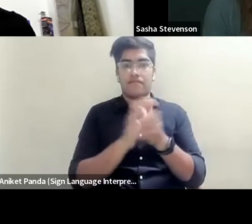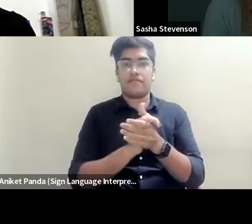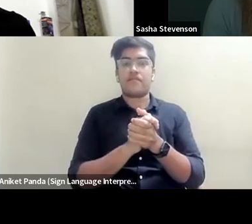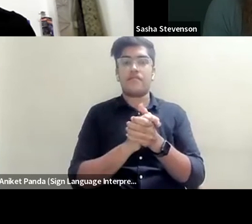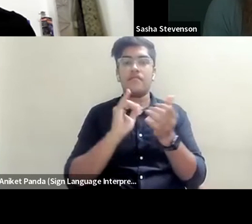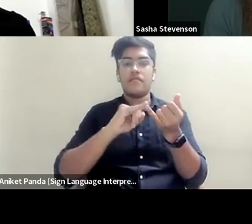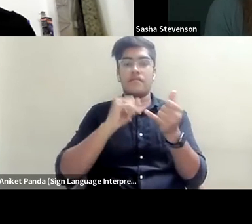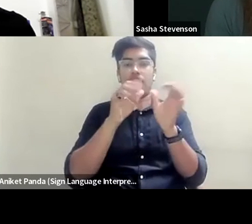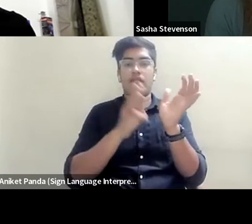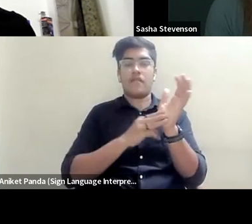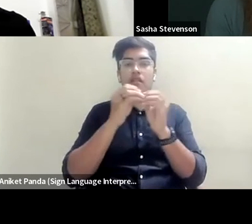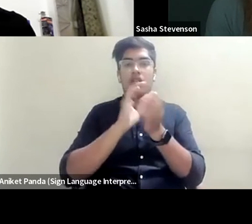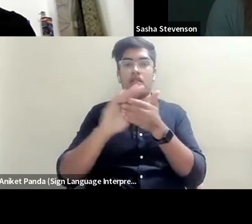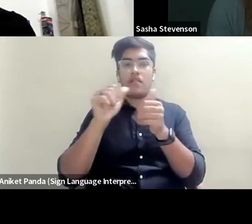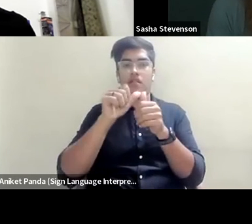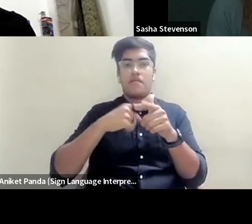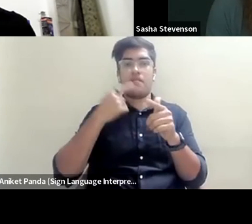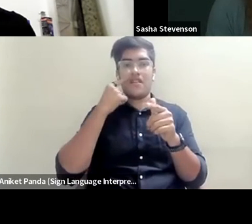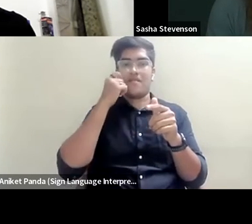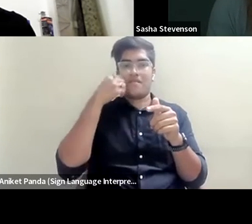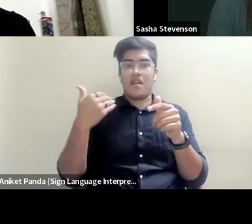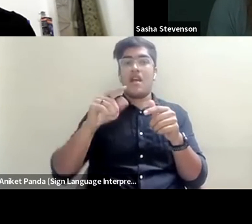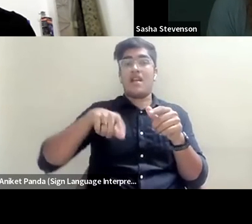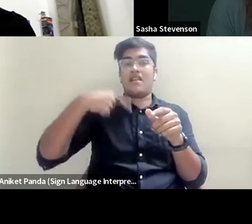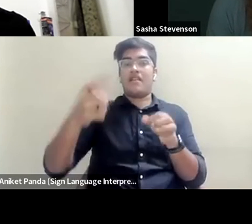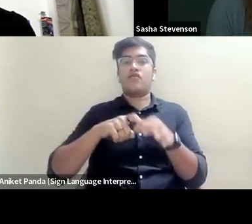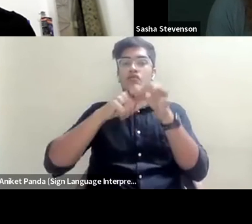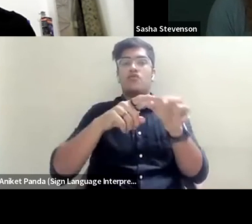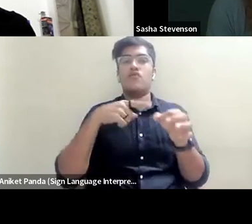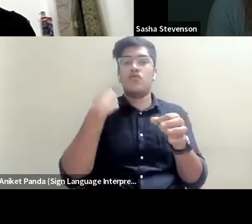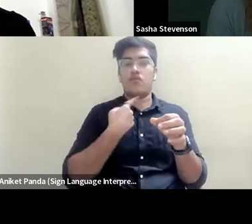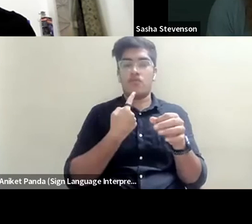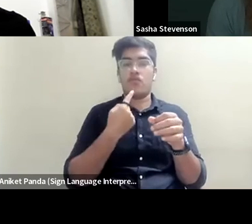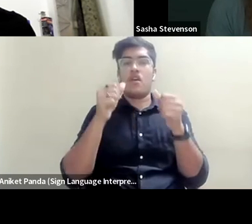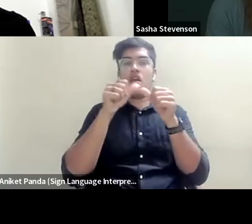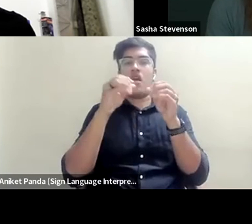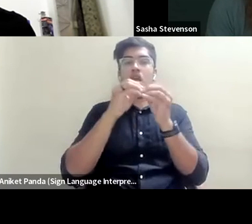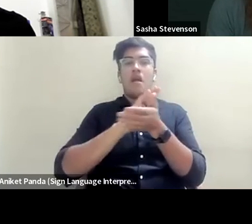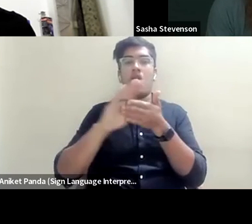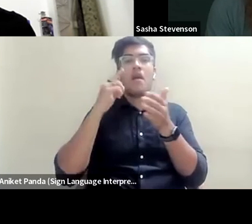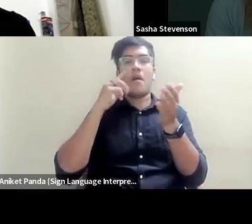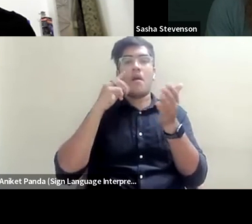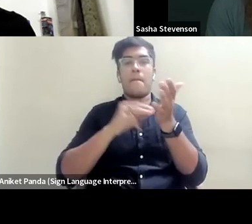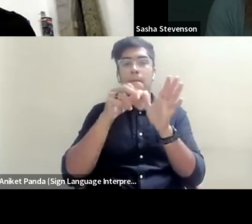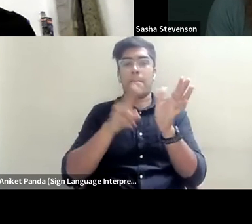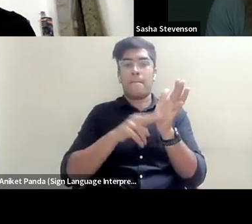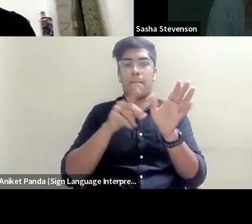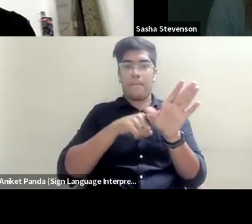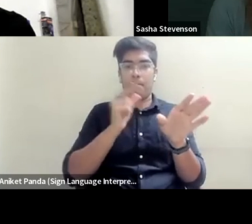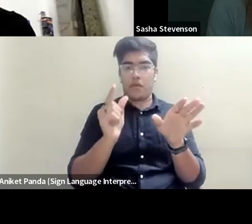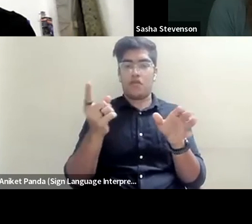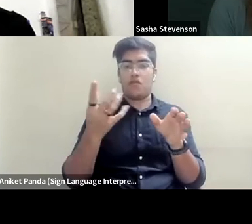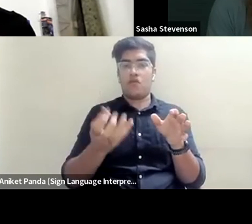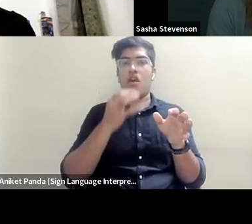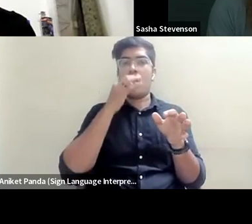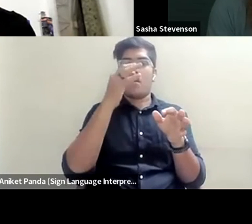संभाजी भाई, अगला सवाल आपके लिए है। अभिमन्यु हजारिका ने पूछा है कि आपके भीम आर्मी के बारे में